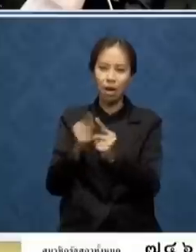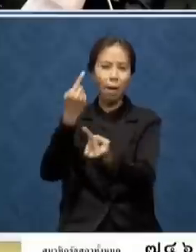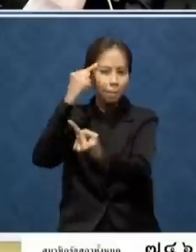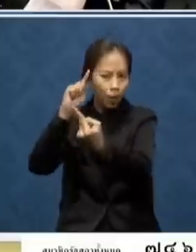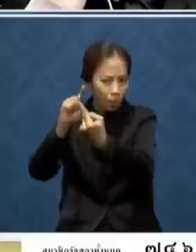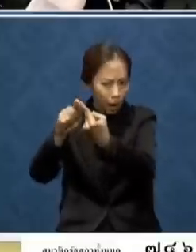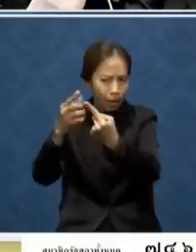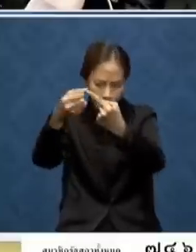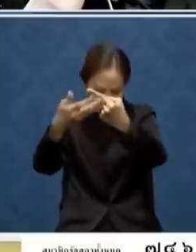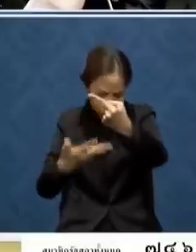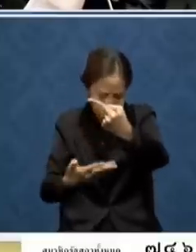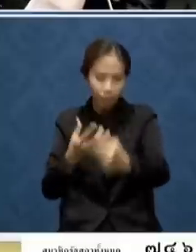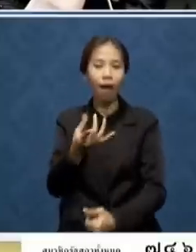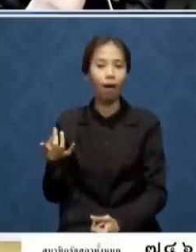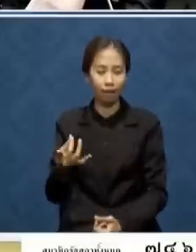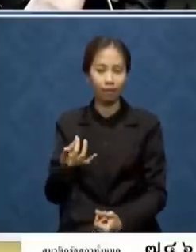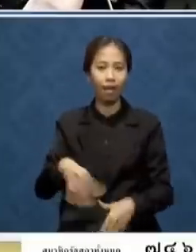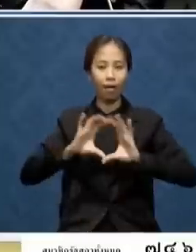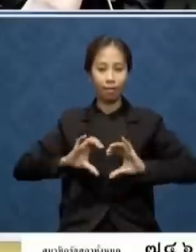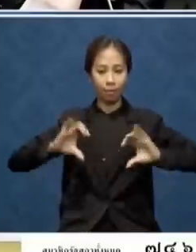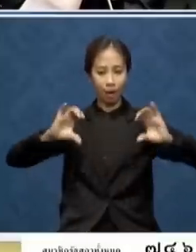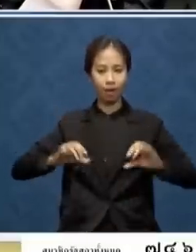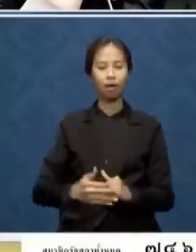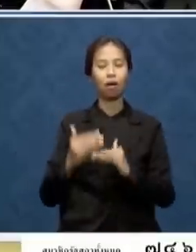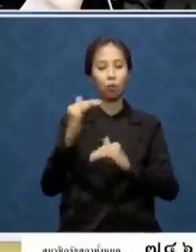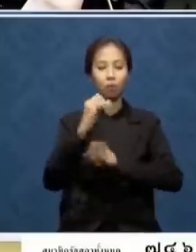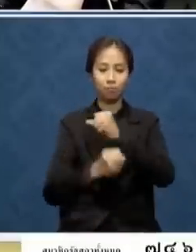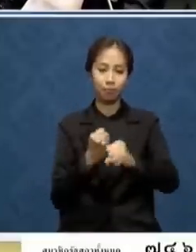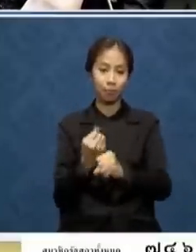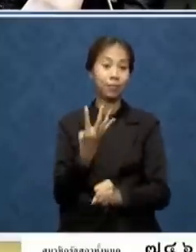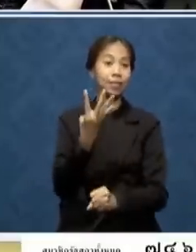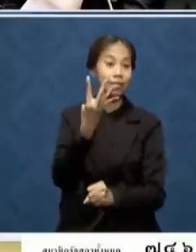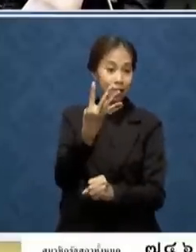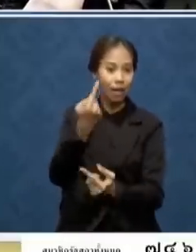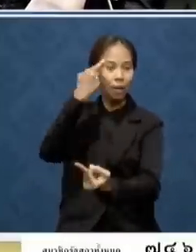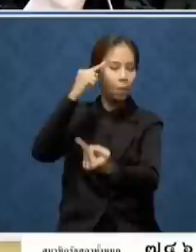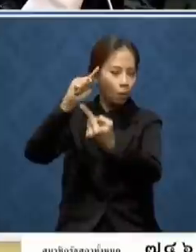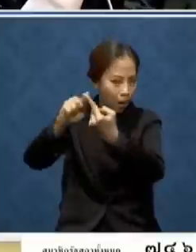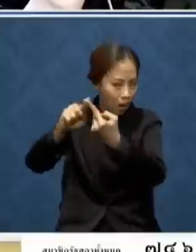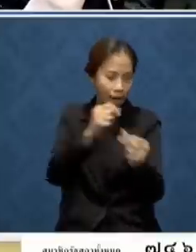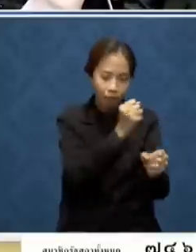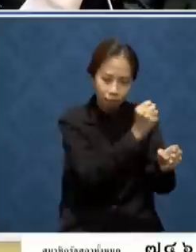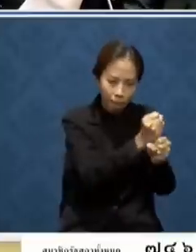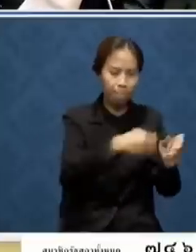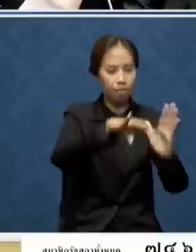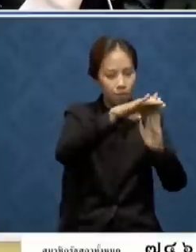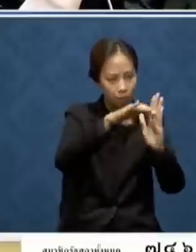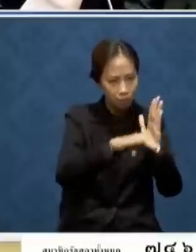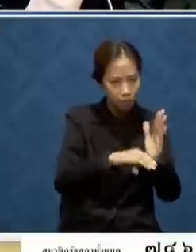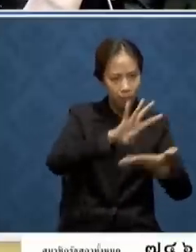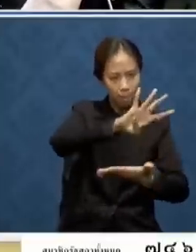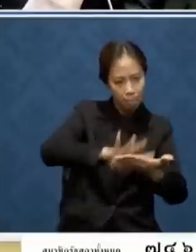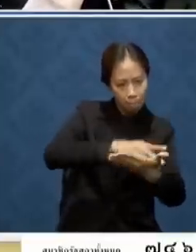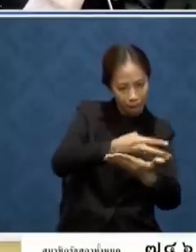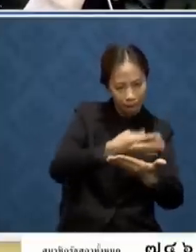ว่ารัฐบาลใน 4ปีนี้เป้าหมายคืออะไรรัฐบาลจะเดินทางไปด้วยเส้นทางไหนด้วยวิธีการใด